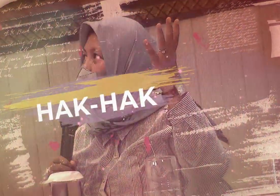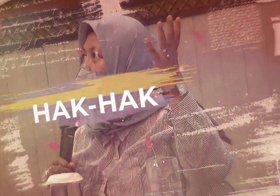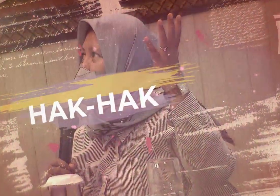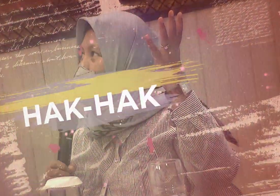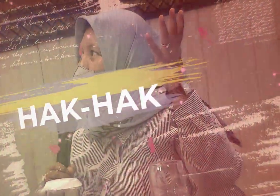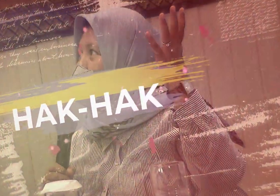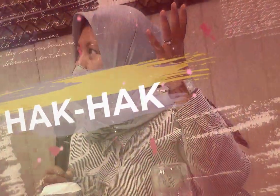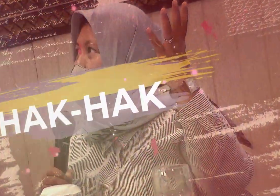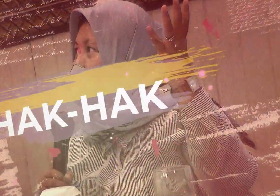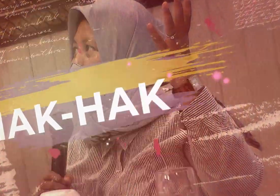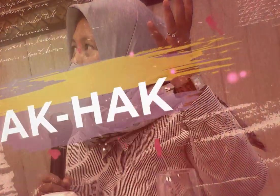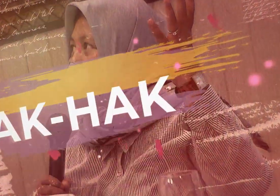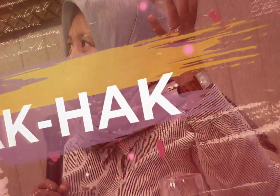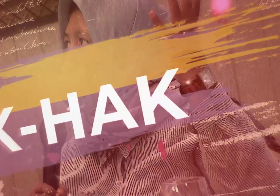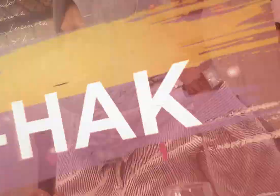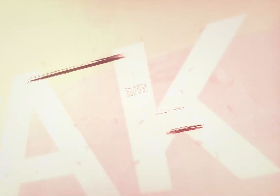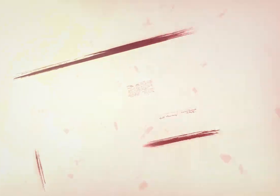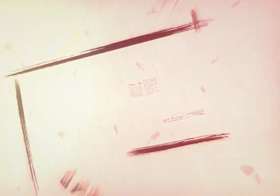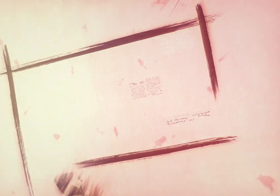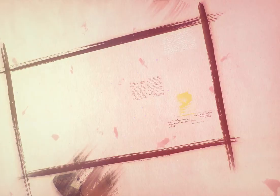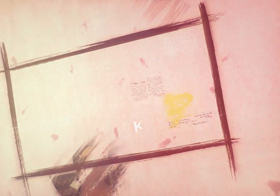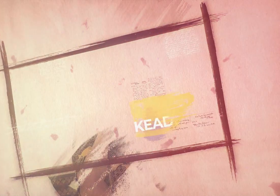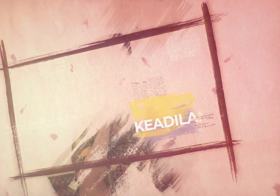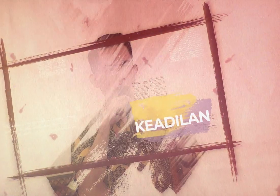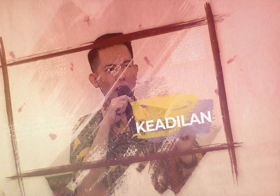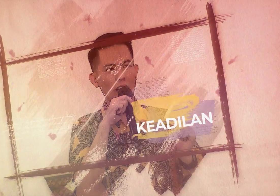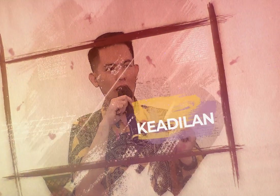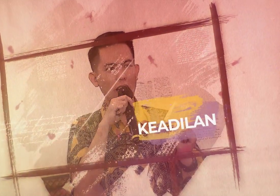Hai menyentuh hati